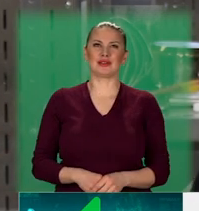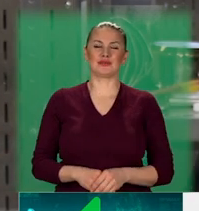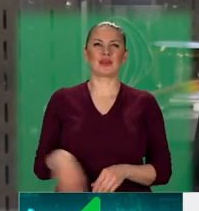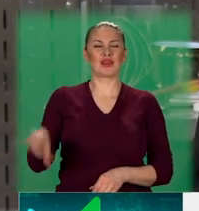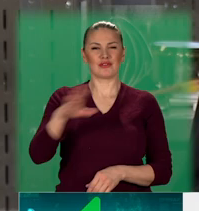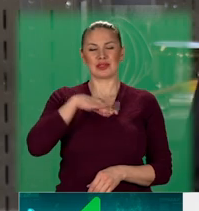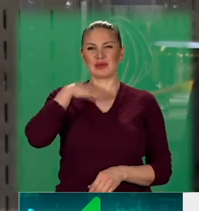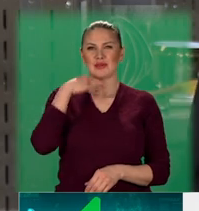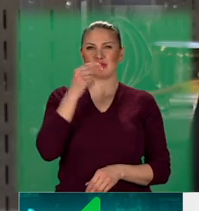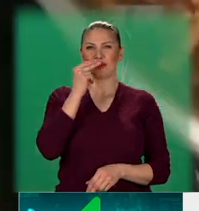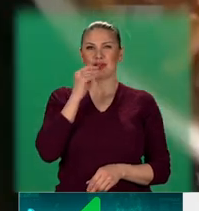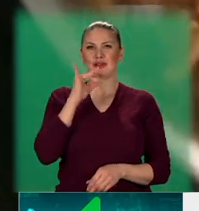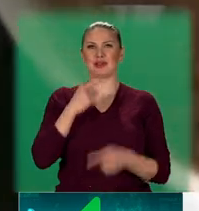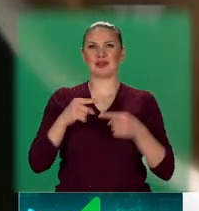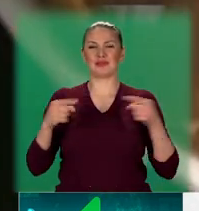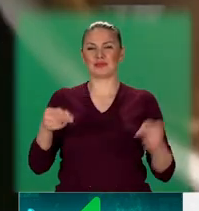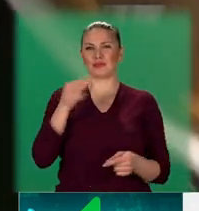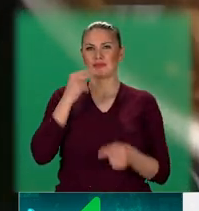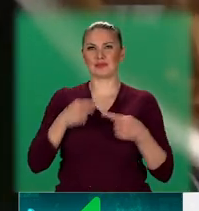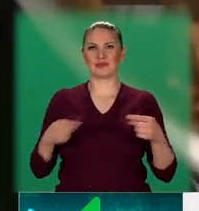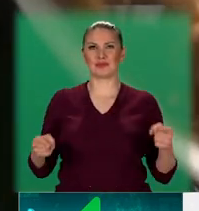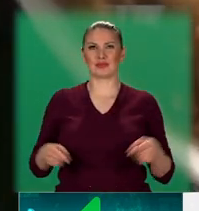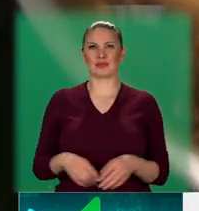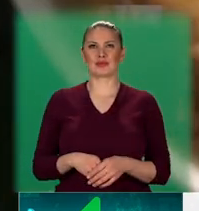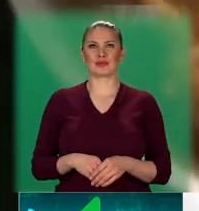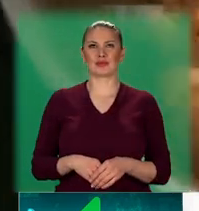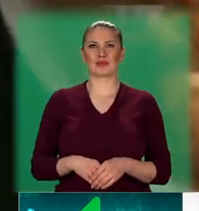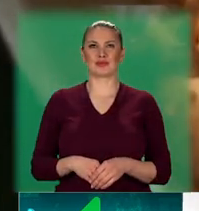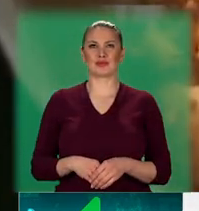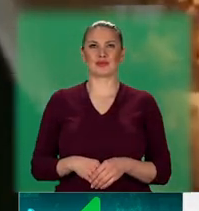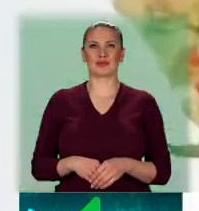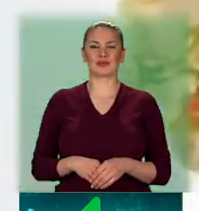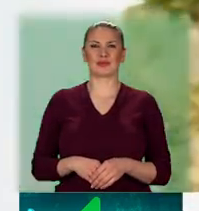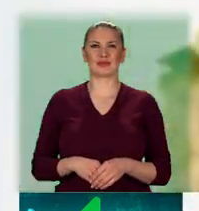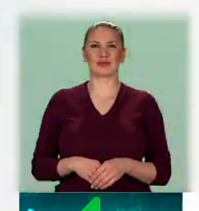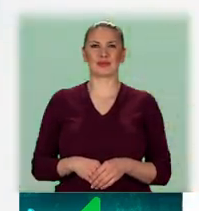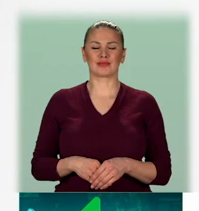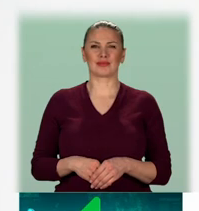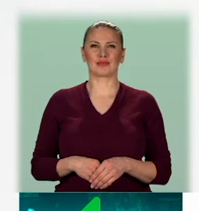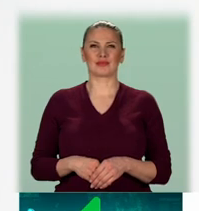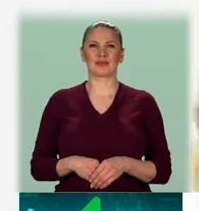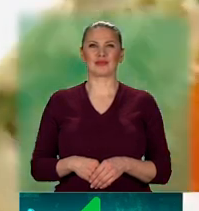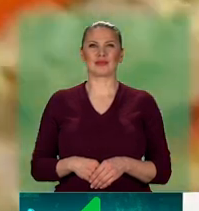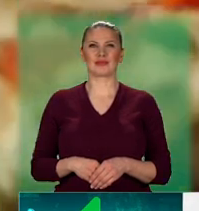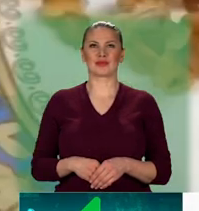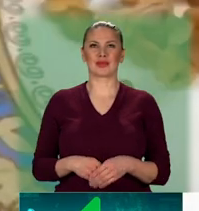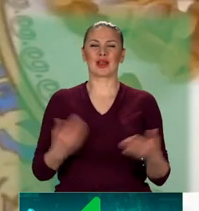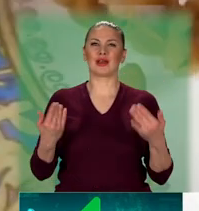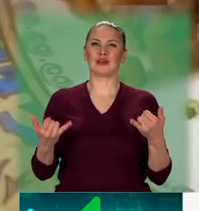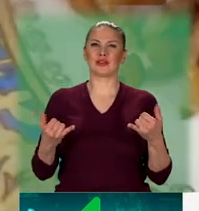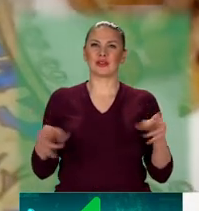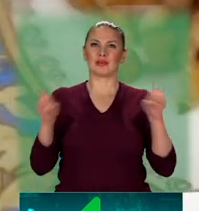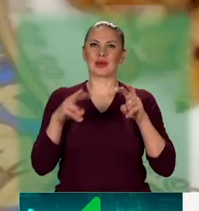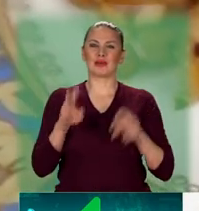посвящается любителям этой каши. В основном россияне используют эту крупу в качестве гарнира. Но если проявить немного фантазии и добавить